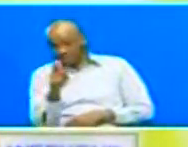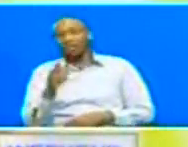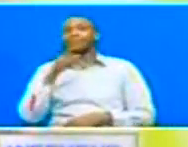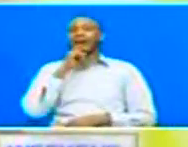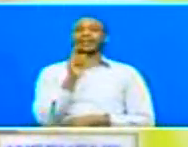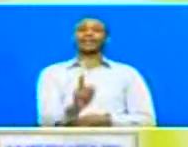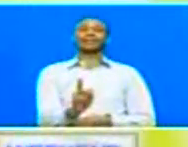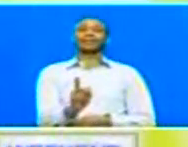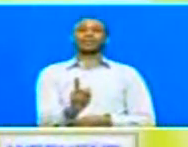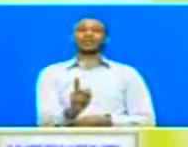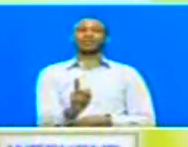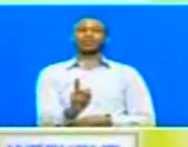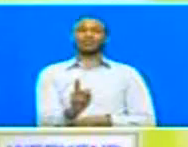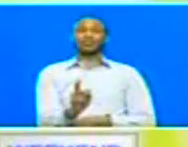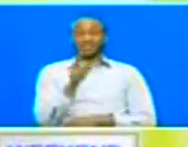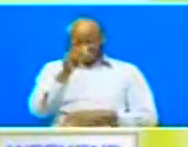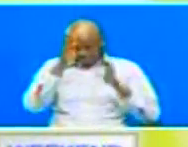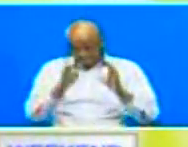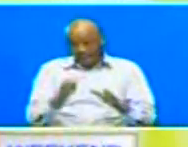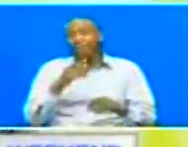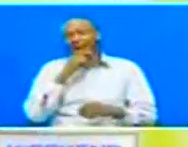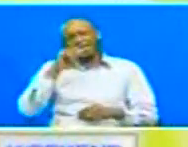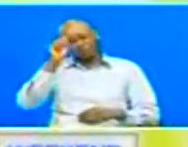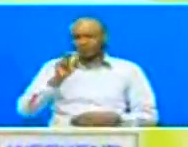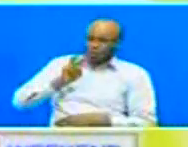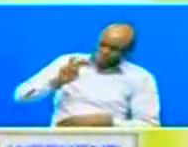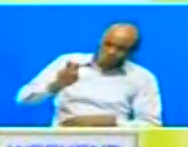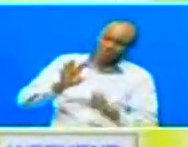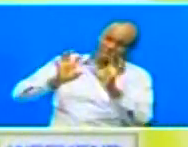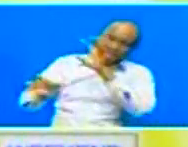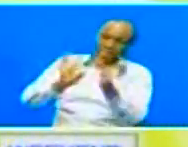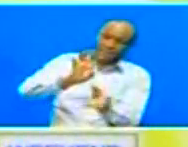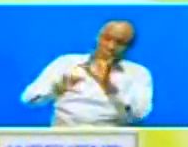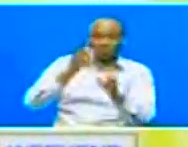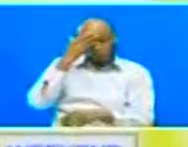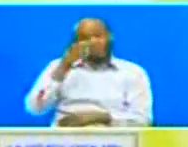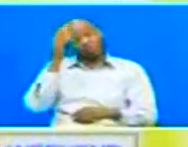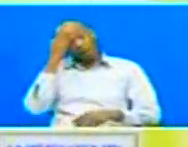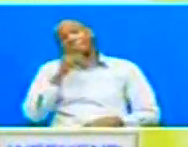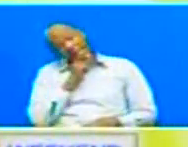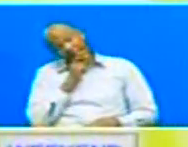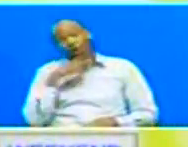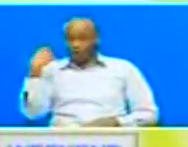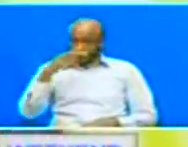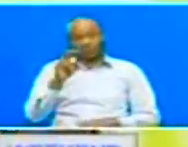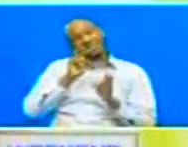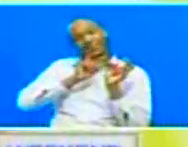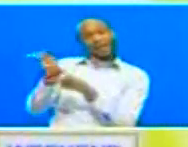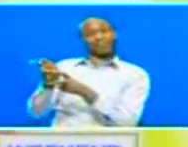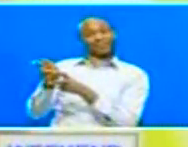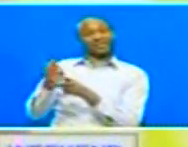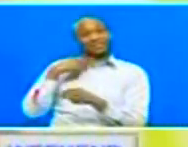ni mwanaume. Huyu ndiye angeweza kuziona tofauti, kwani macho yao wanaume